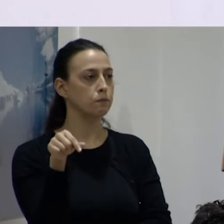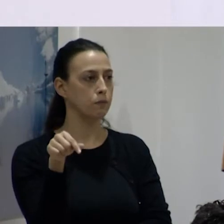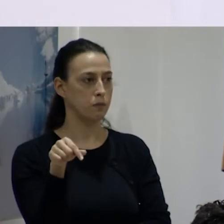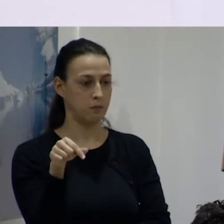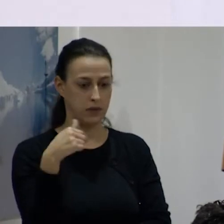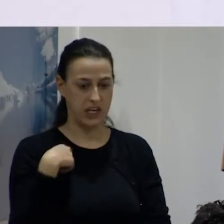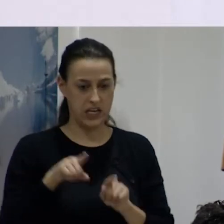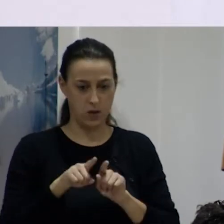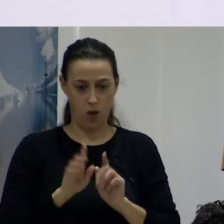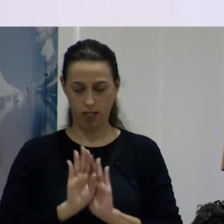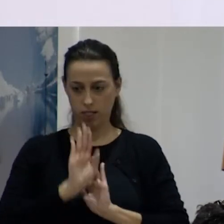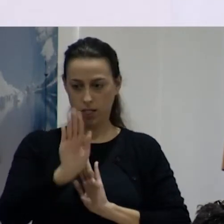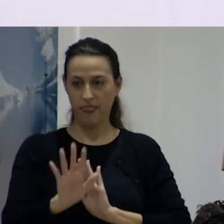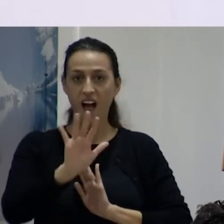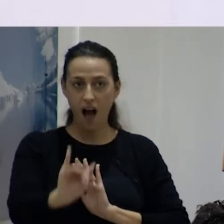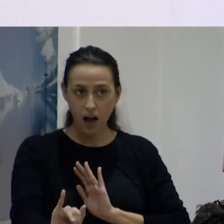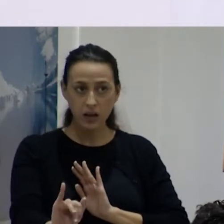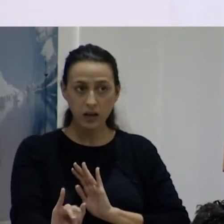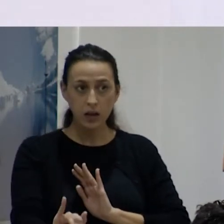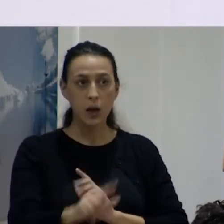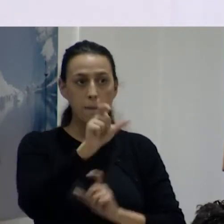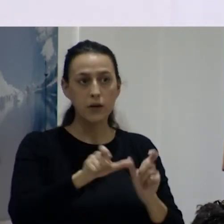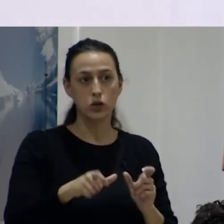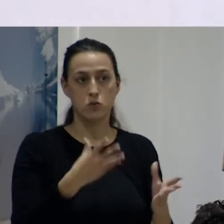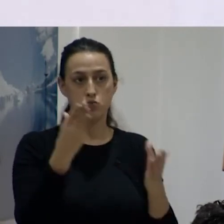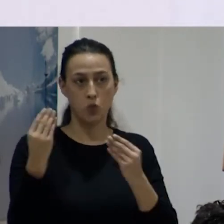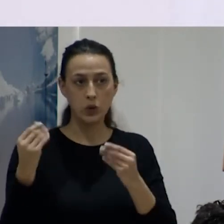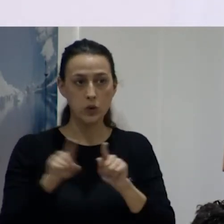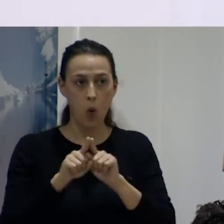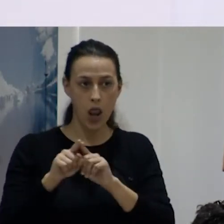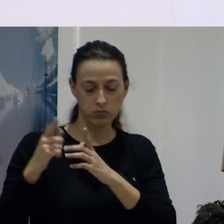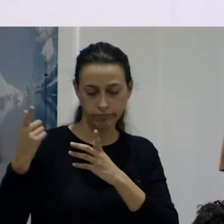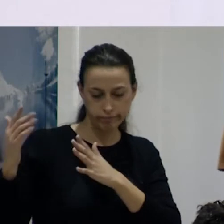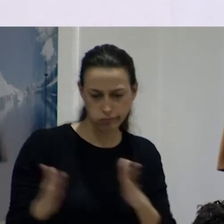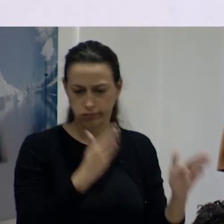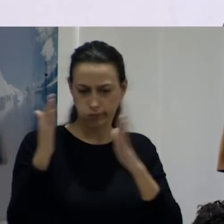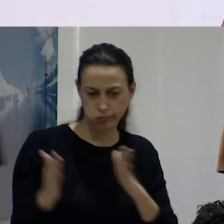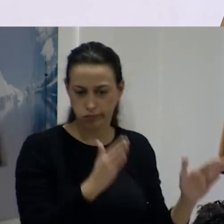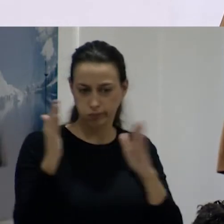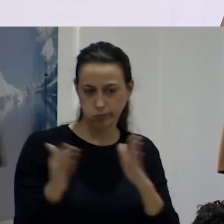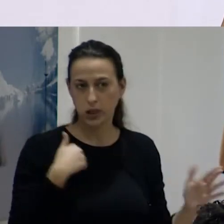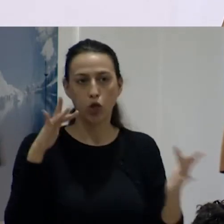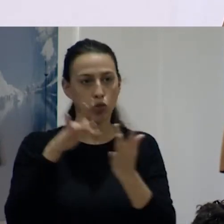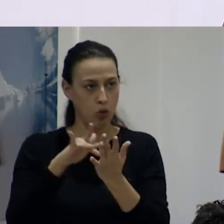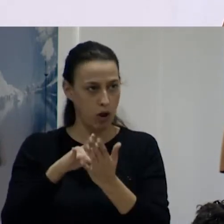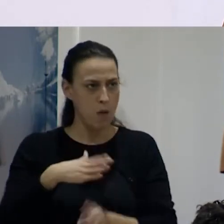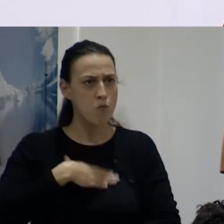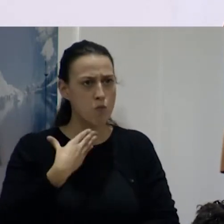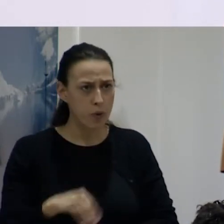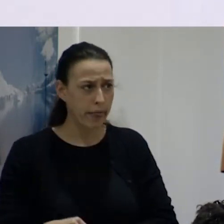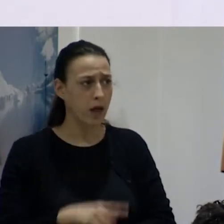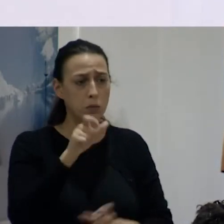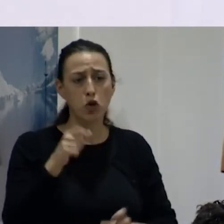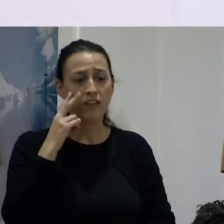present per moltes generacions d'artistes, d'amateurs d'art, de ciutadans